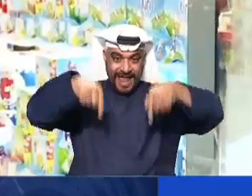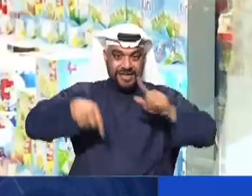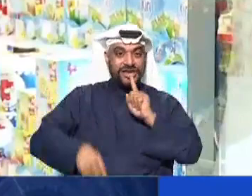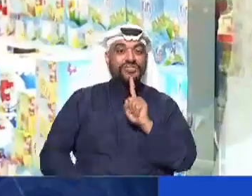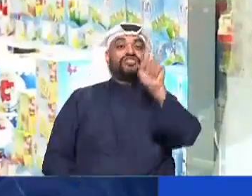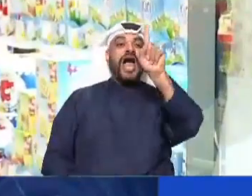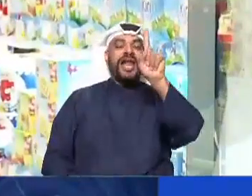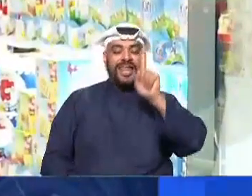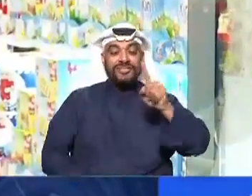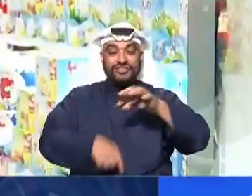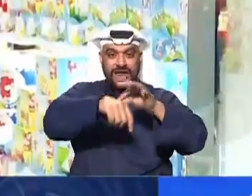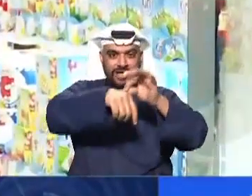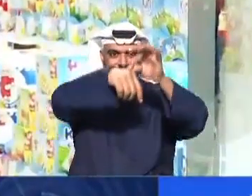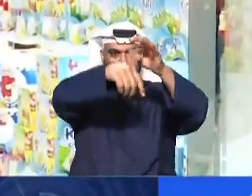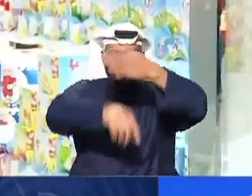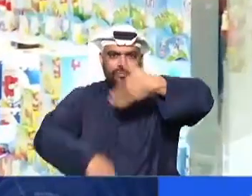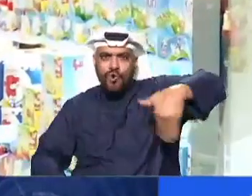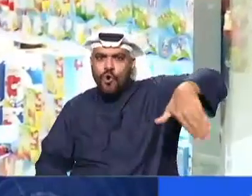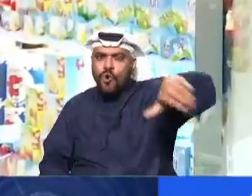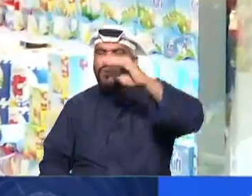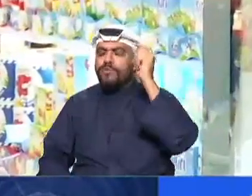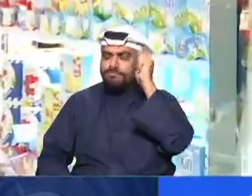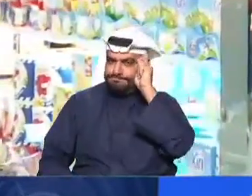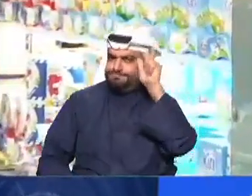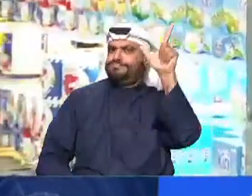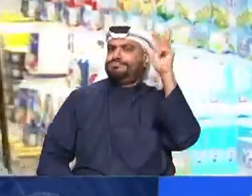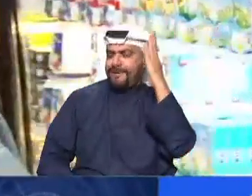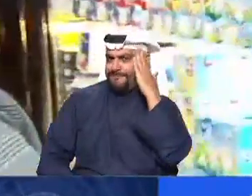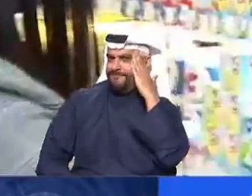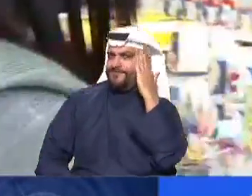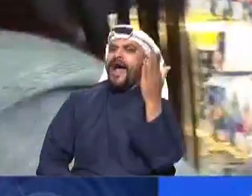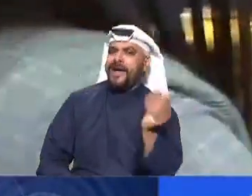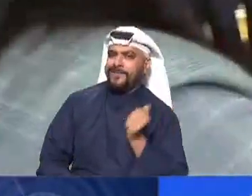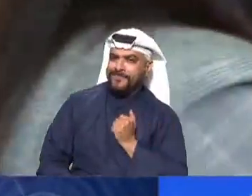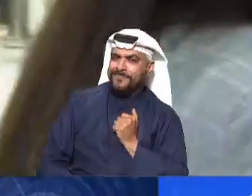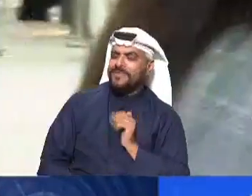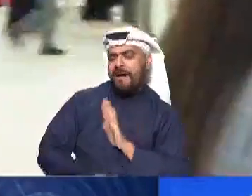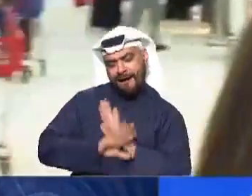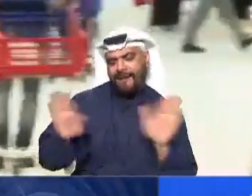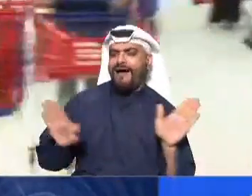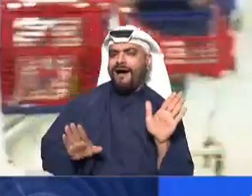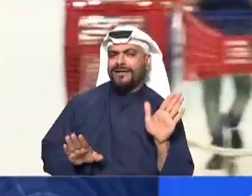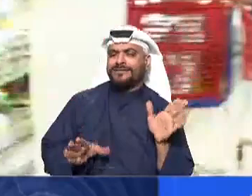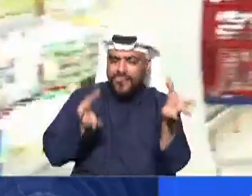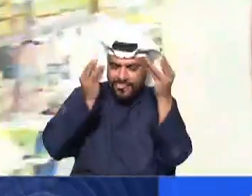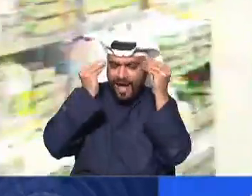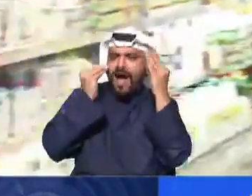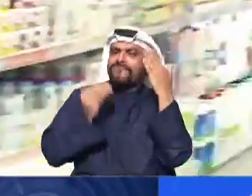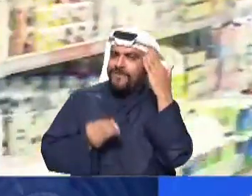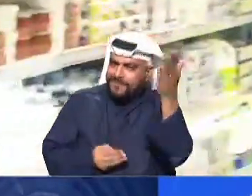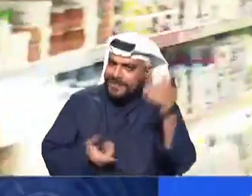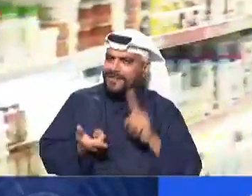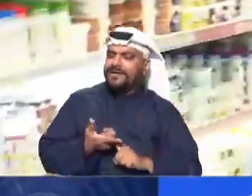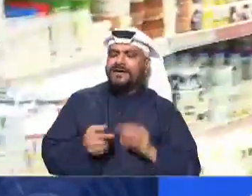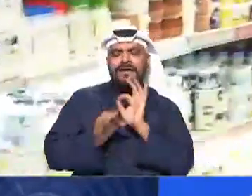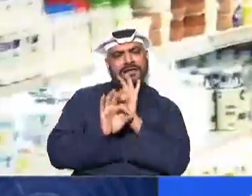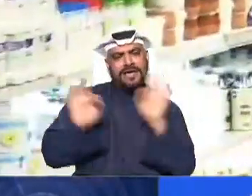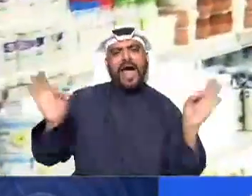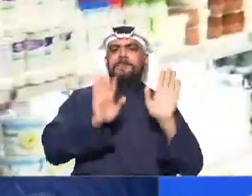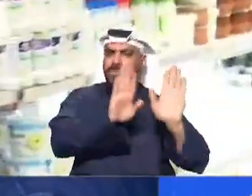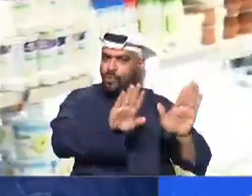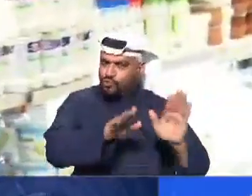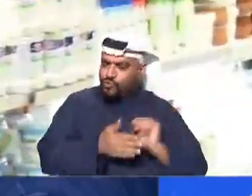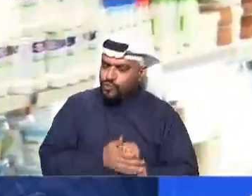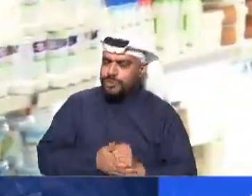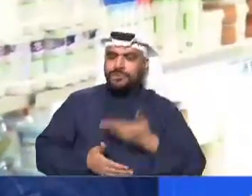وعي متسوقي السوق، عندهم ثقافة أن كل شيء موجود،